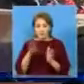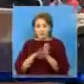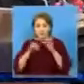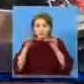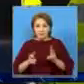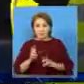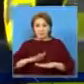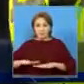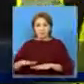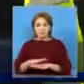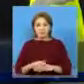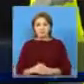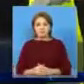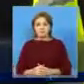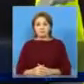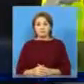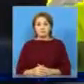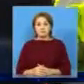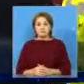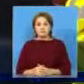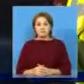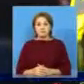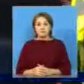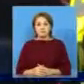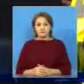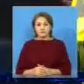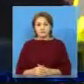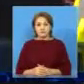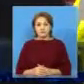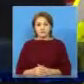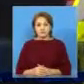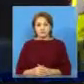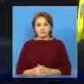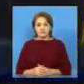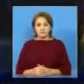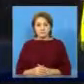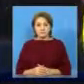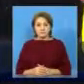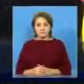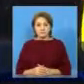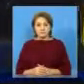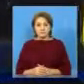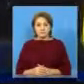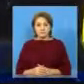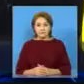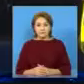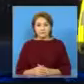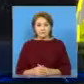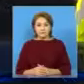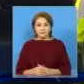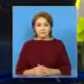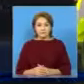страны. Ветровые мельницы или же это солнечные батареи? Вот для этого региона и в целом? Для северного региона